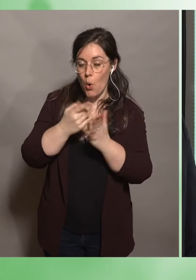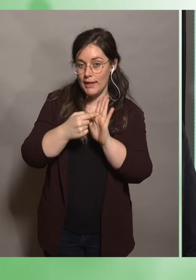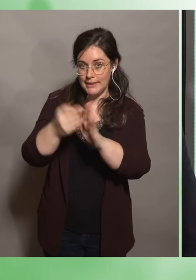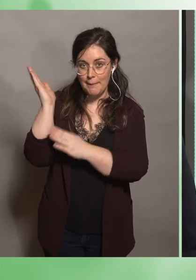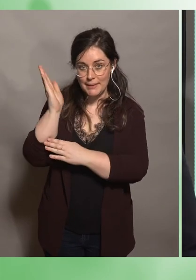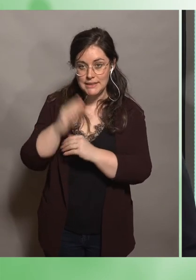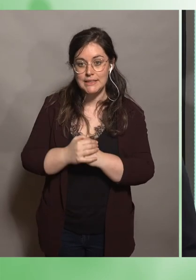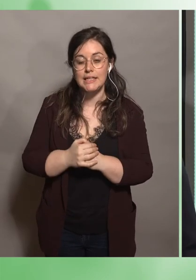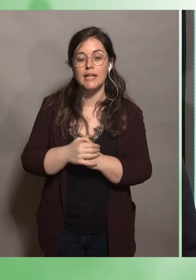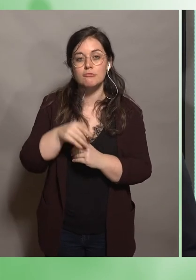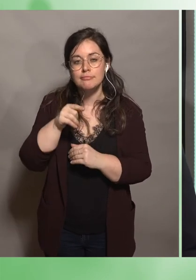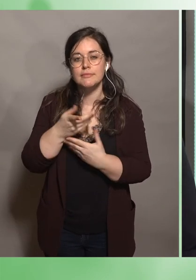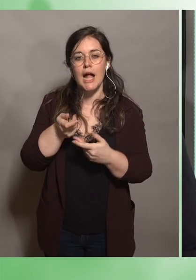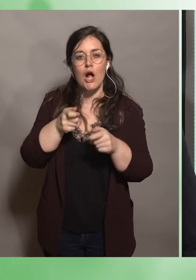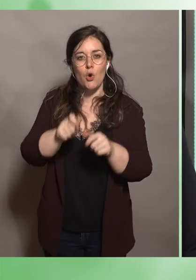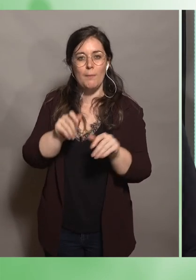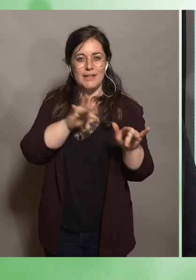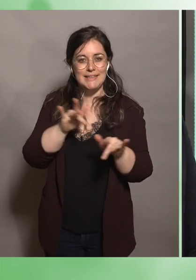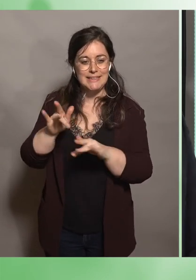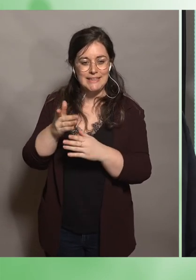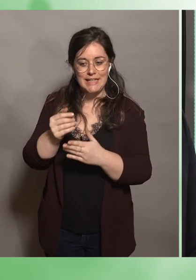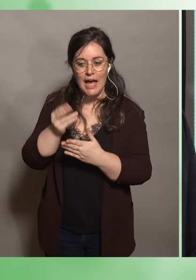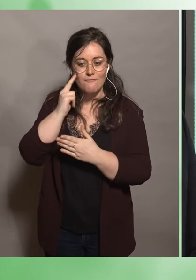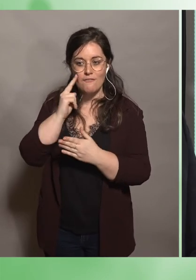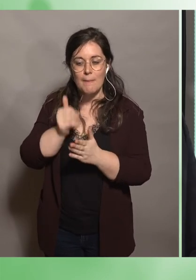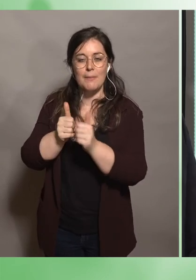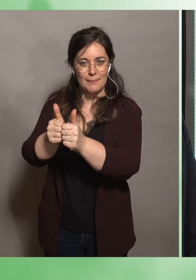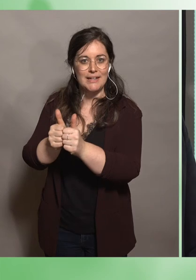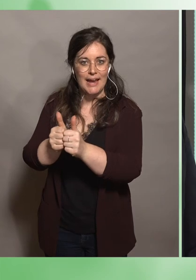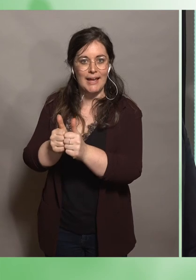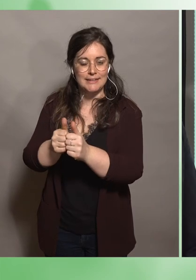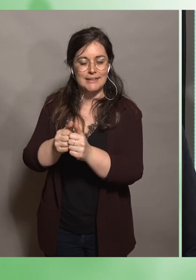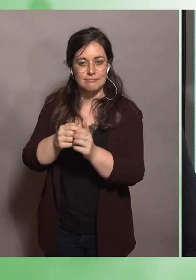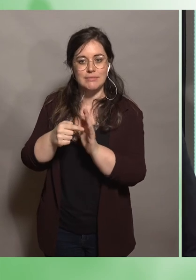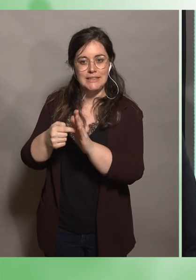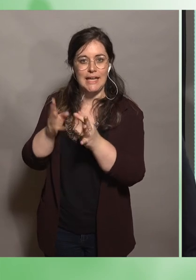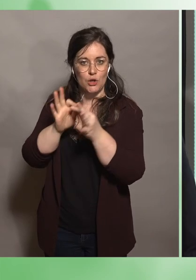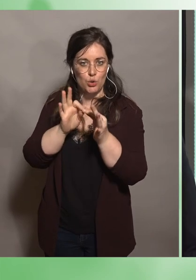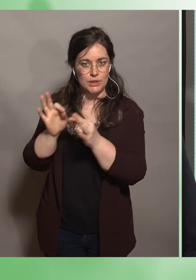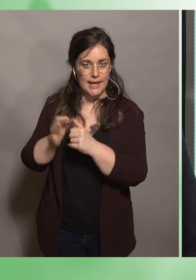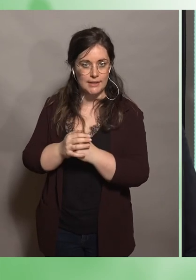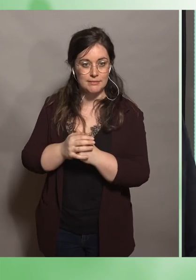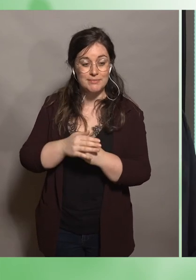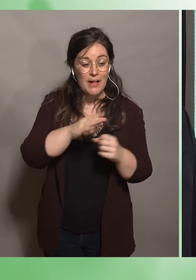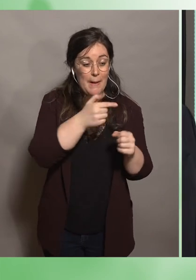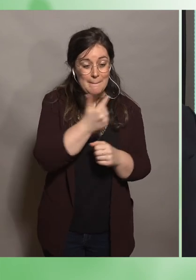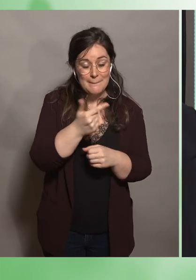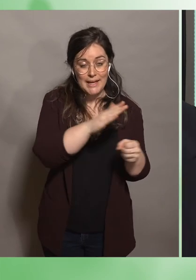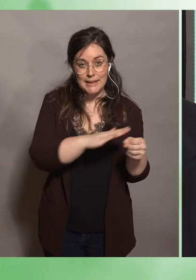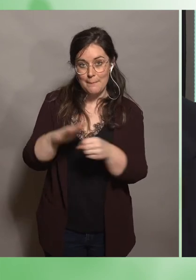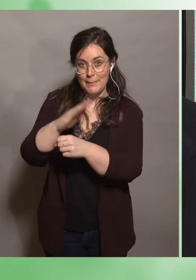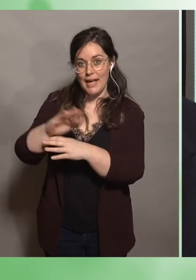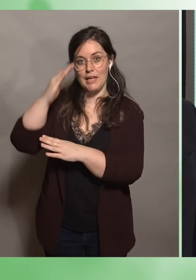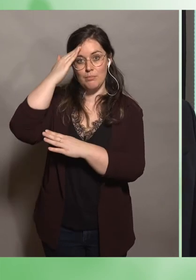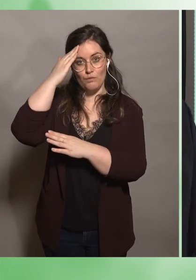haben und die da die Kompetenz haben, diese Unternehmen dann auch begleiten. Das heißt, es geht uns darum, in beiden Bereichen Bewusstsein zu schaffen und